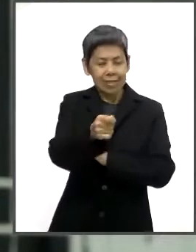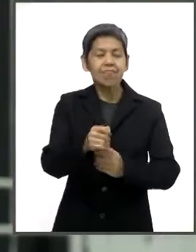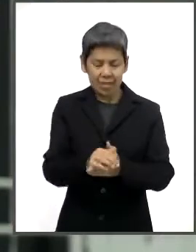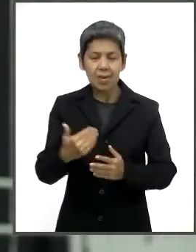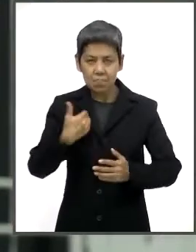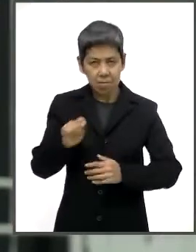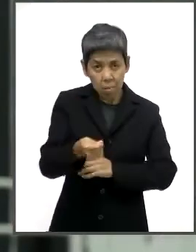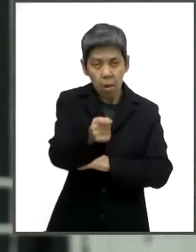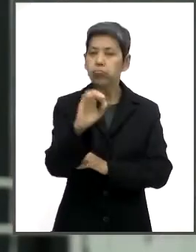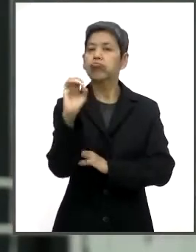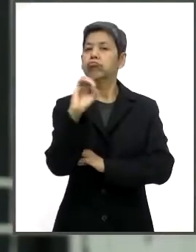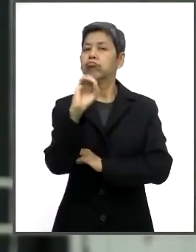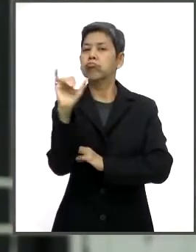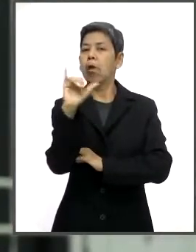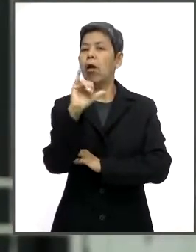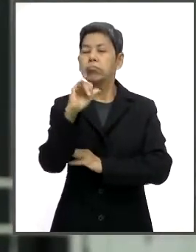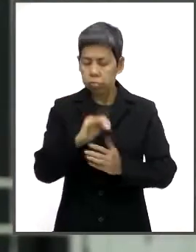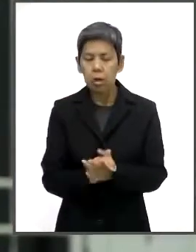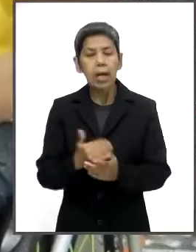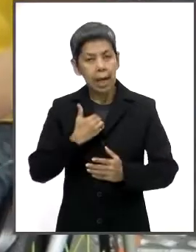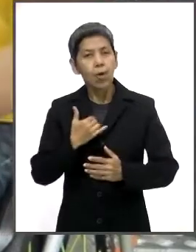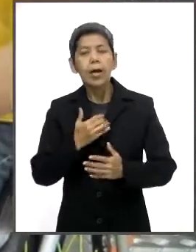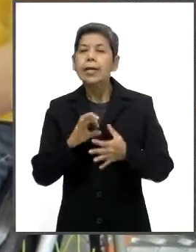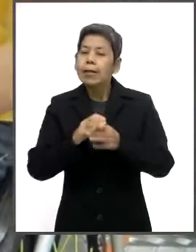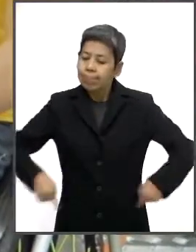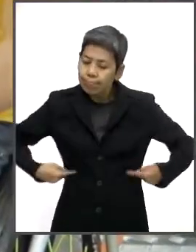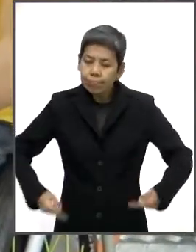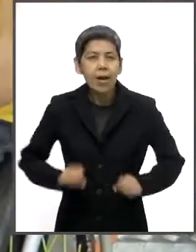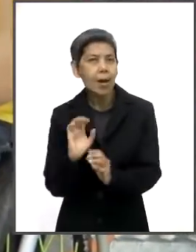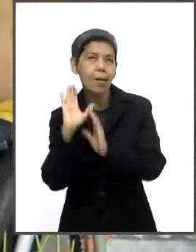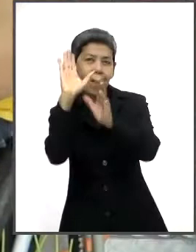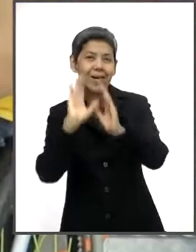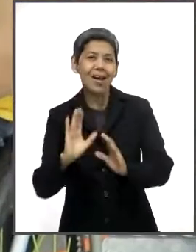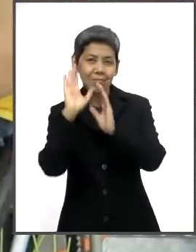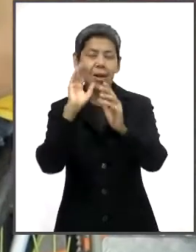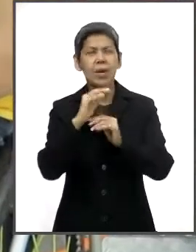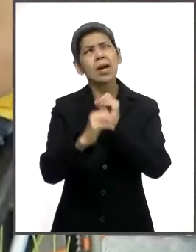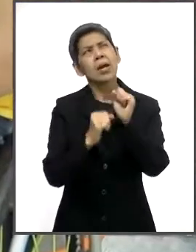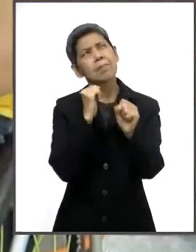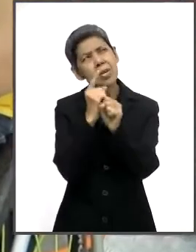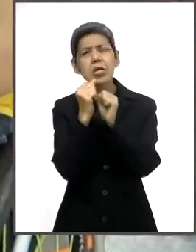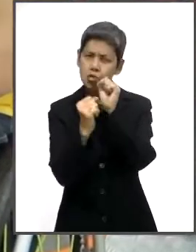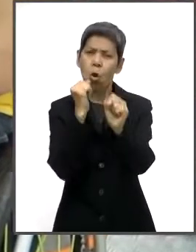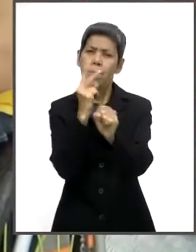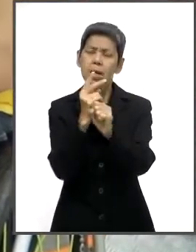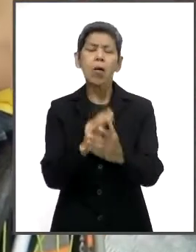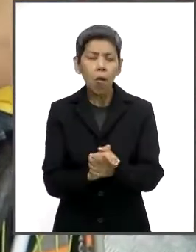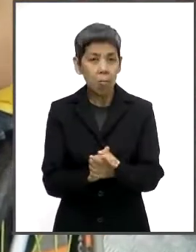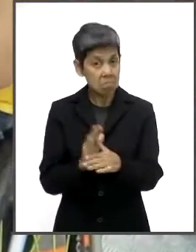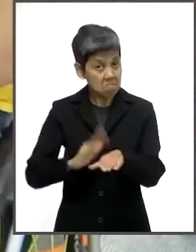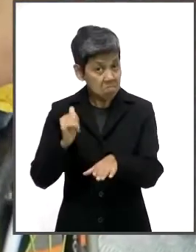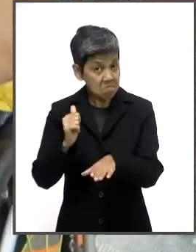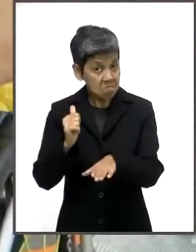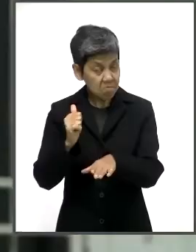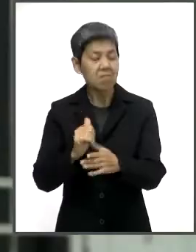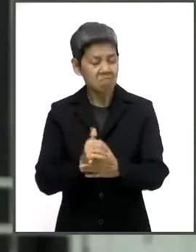สมัยก่อนวีแชร์ฟันดาบยังไม่เกิดขึ้นในประเทศไทยก็ได้มีโอกาสเล่นวีแชร์บาสเกตบอลประมาณปีเกือบ2ปีอะค่ะ แล้วตอนนั้นประสบ